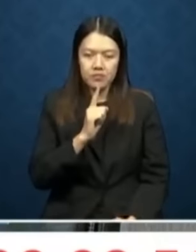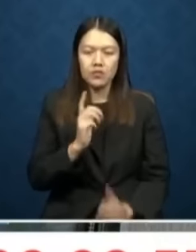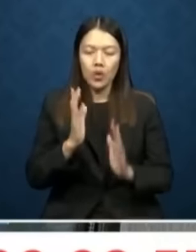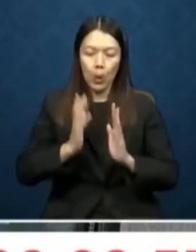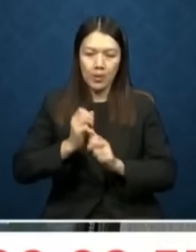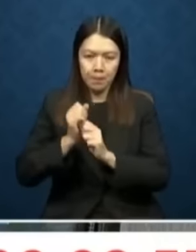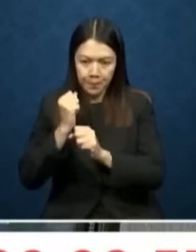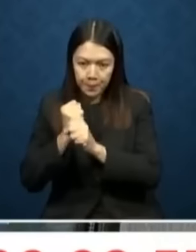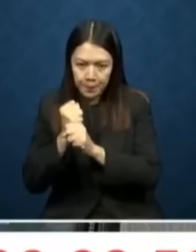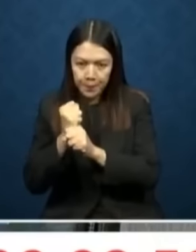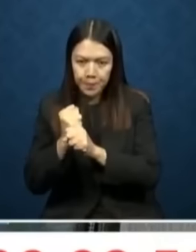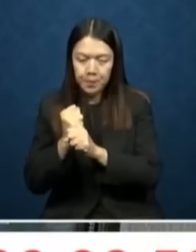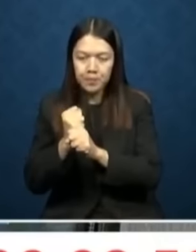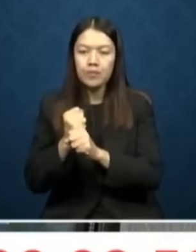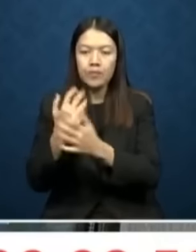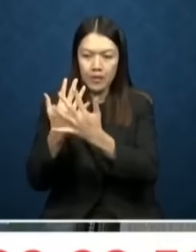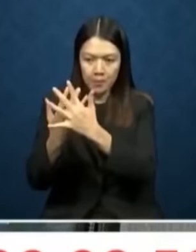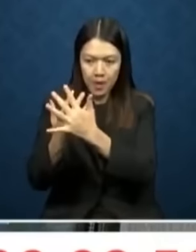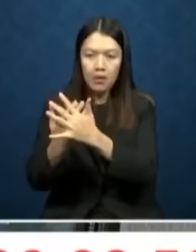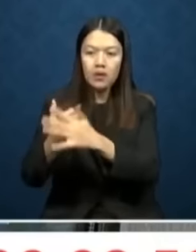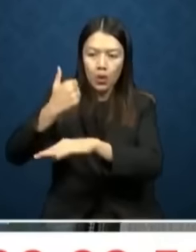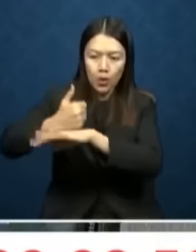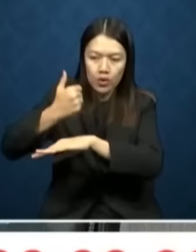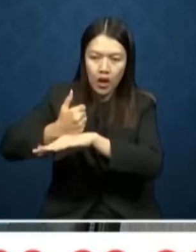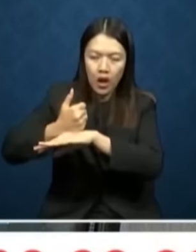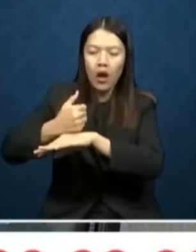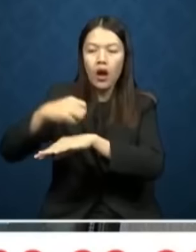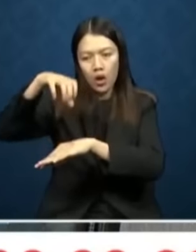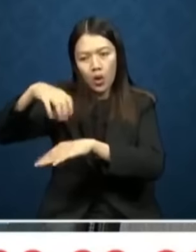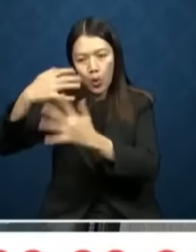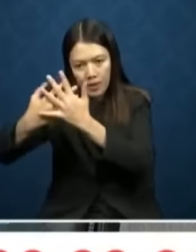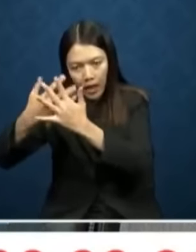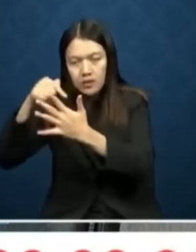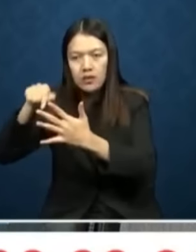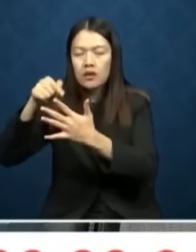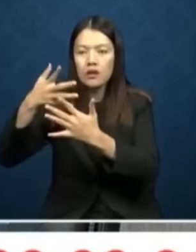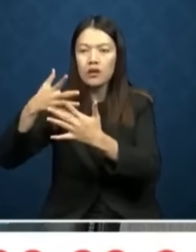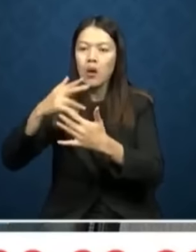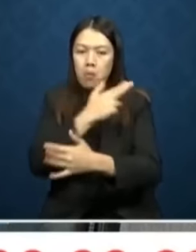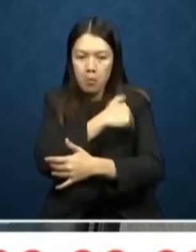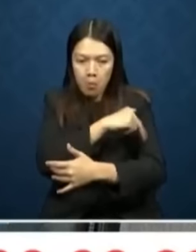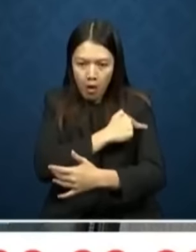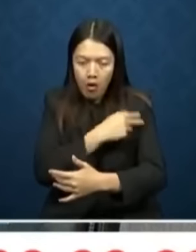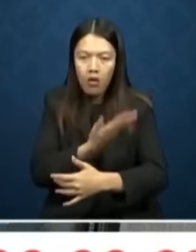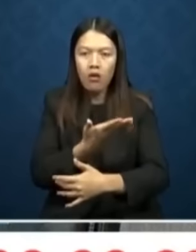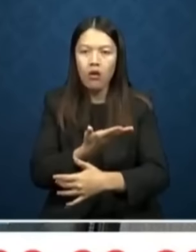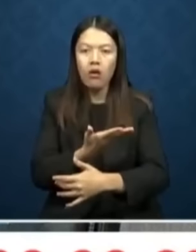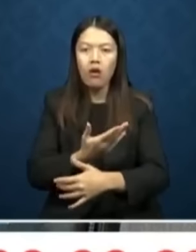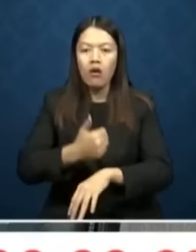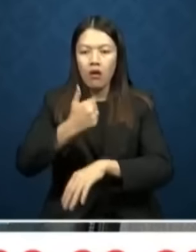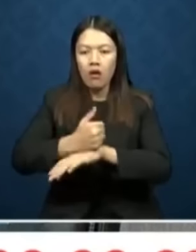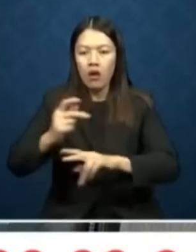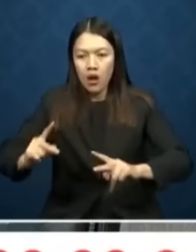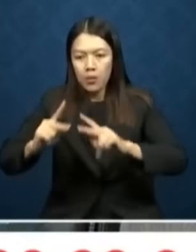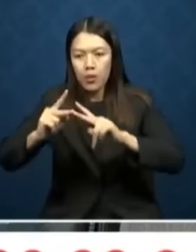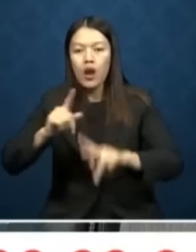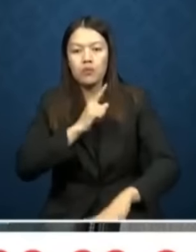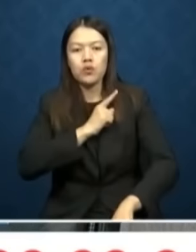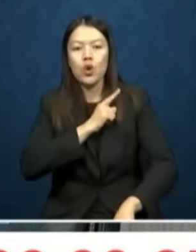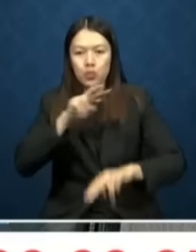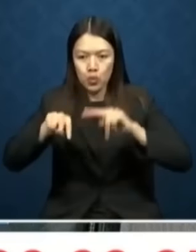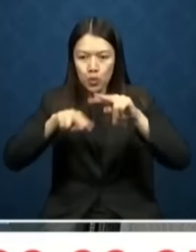ที่เรือนจำอธิบดีกรมราชทัณฑ์ไปถึงแพทย์รัฐมนตรีที่รับผิดชอบ